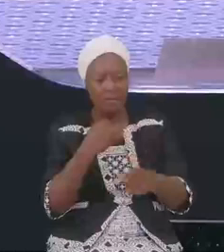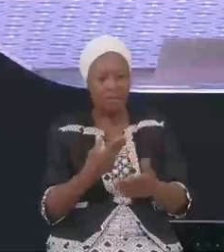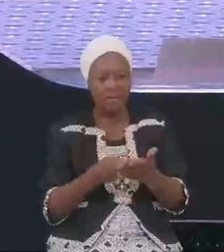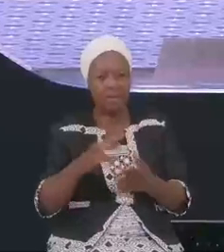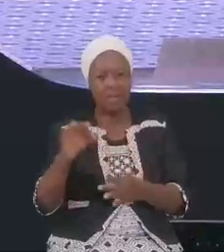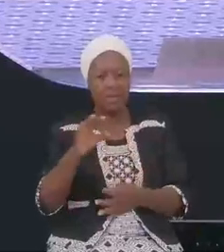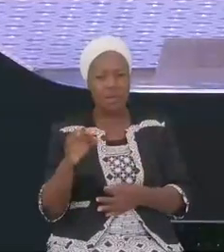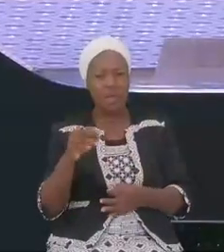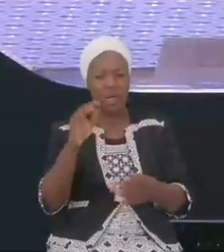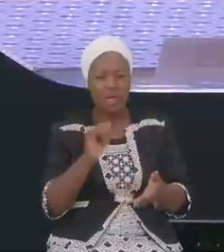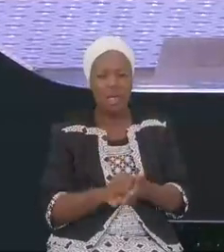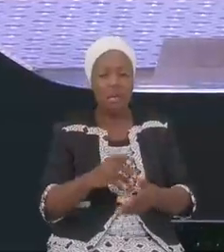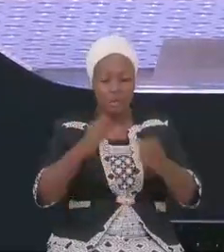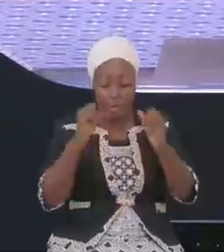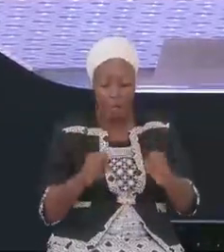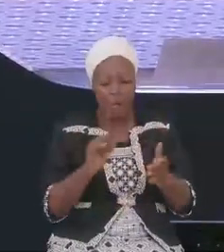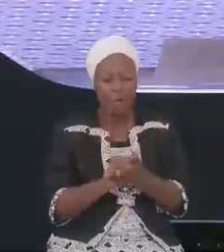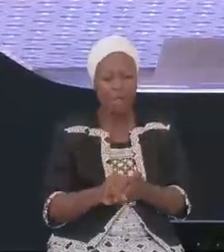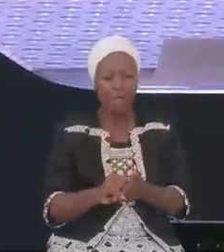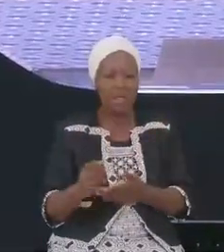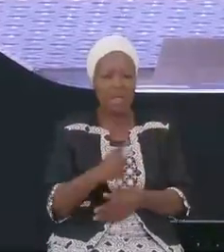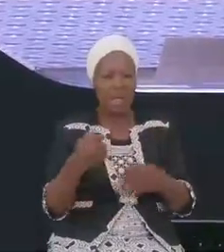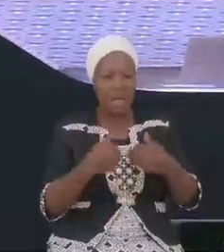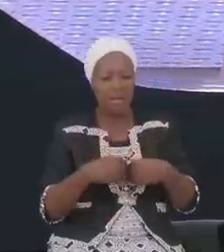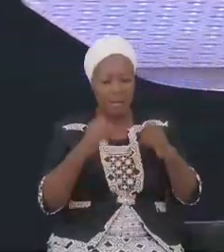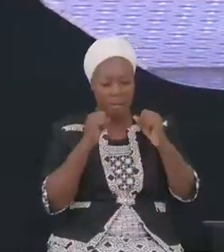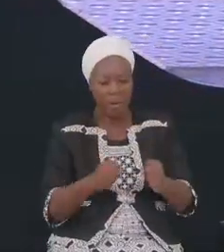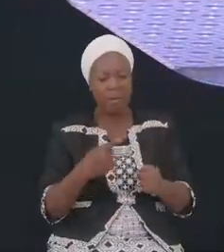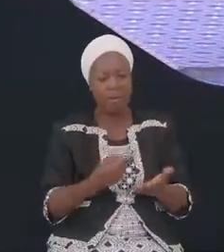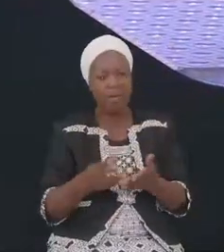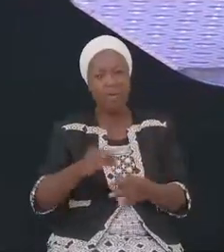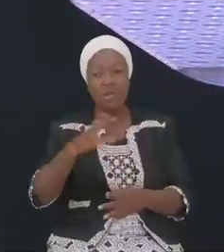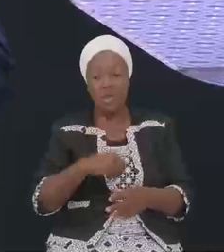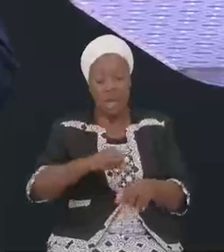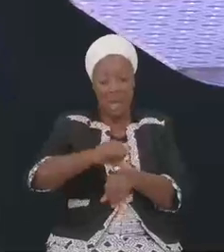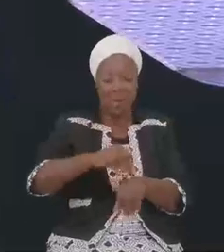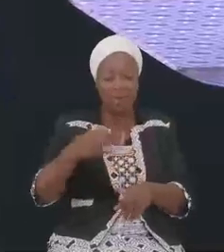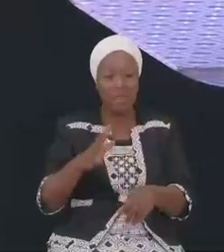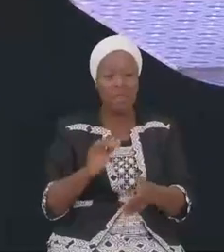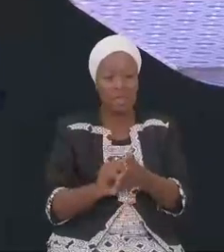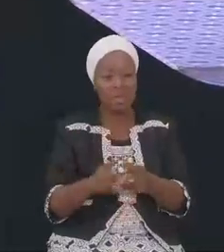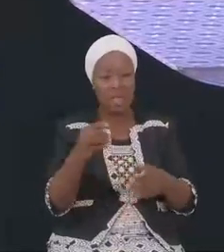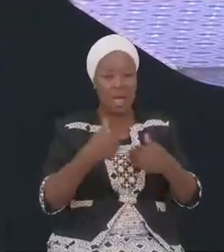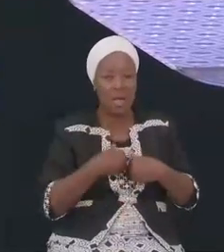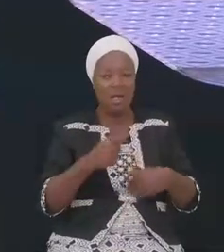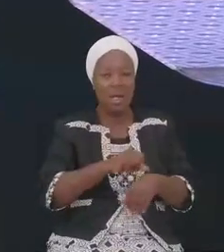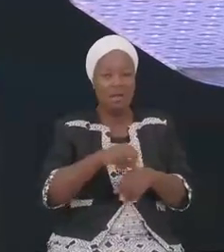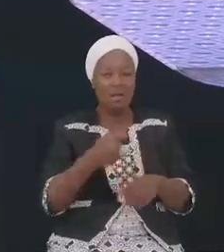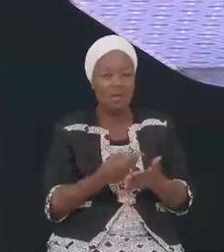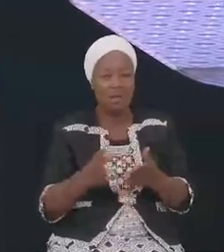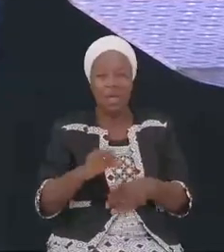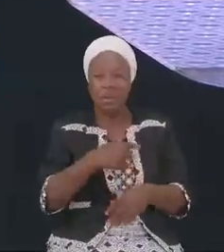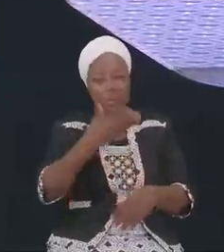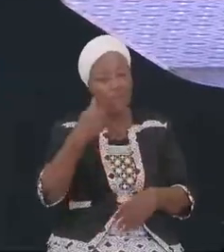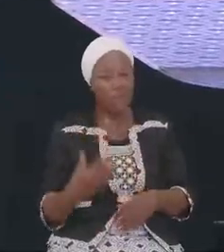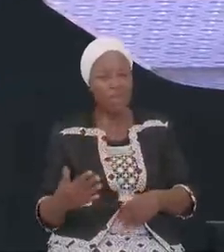avaient, la puissance du Saint-Esprit, l'onction qu'ils avaient, l'onction du Saint-Esprit, c'est la chose meilleure. Toutes les